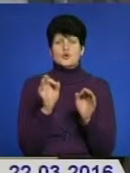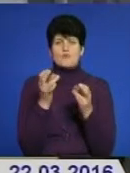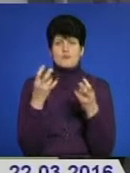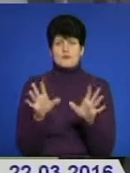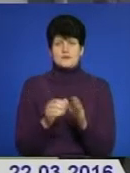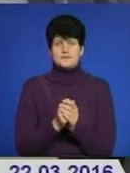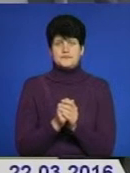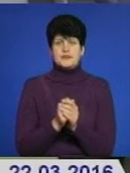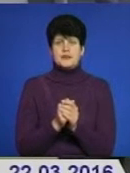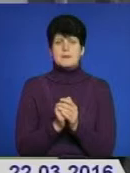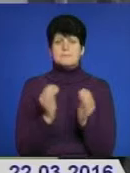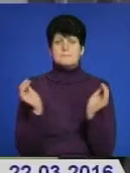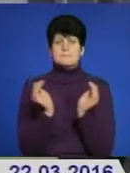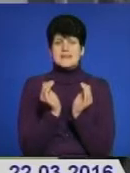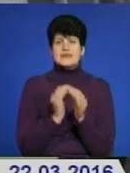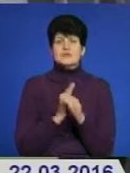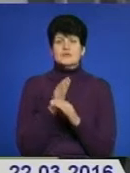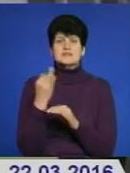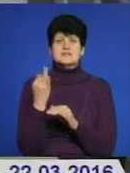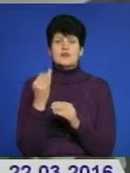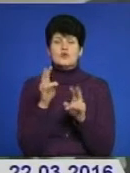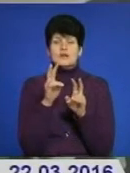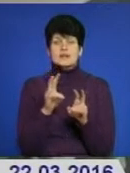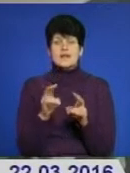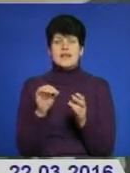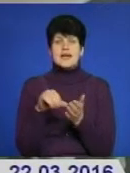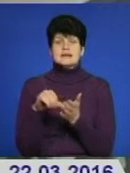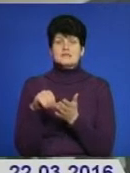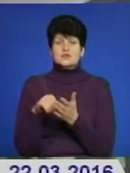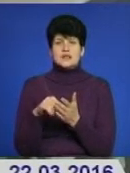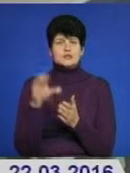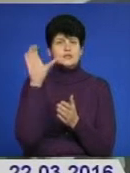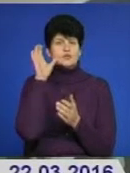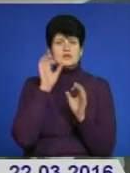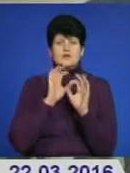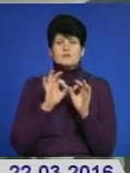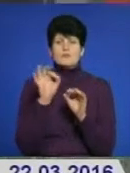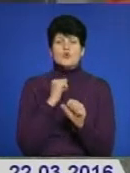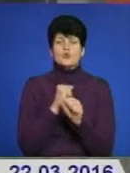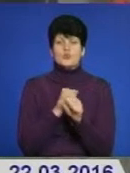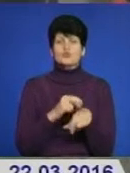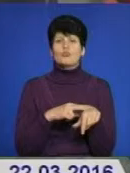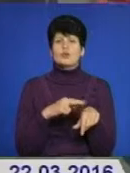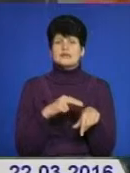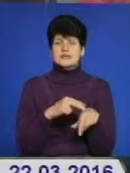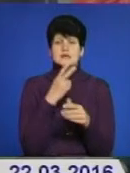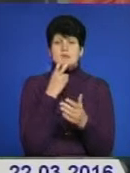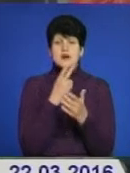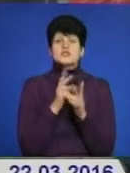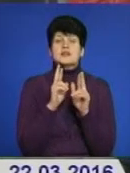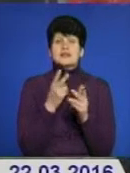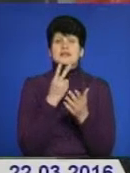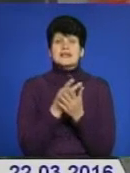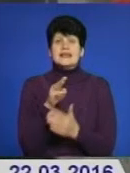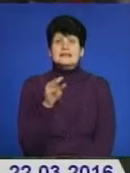потрібні. Маленькі гості з цікавістю оглядали експонати у відомчому музеї, слухали розповіді про роботу поліцейських, побачили, як виглядає